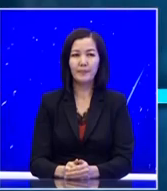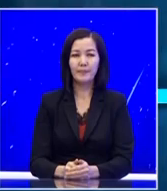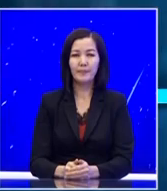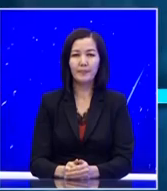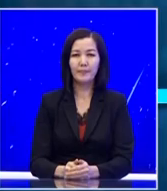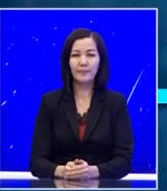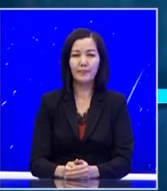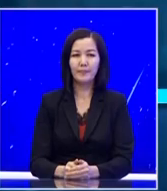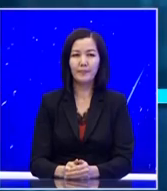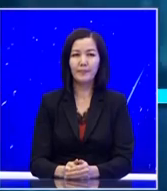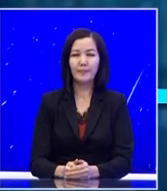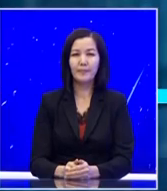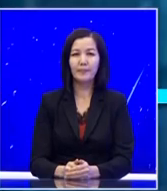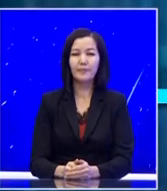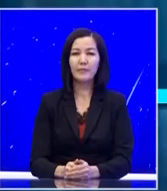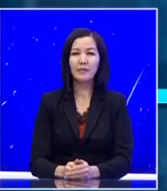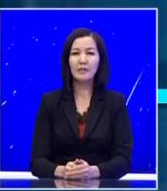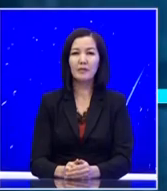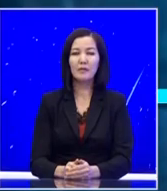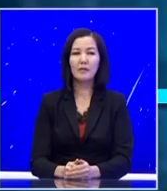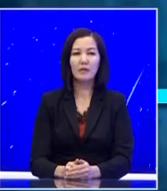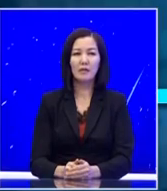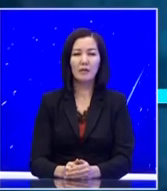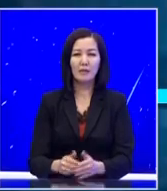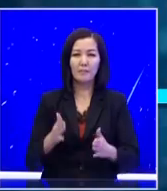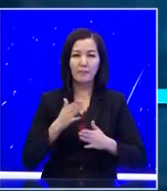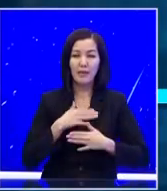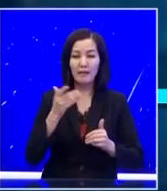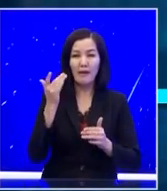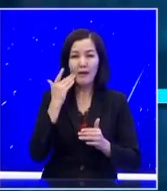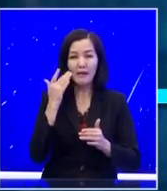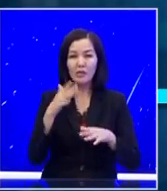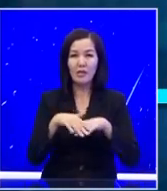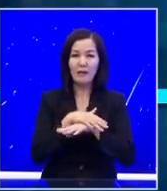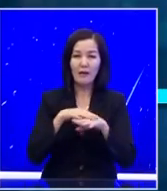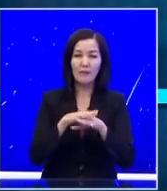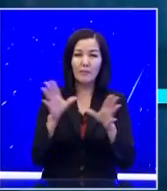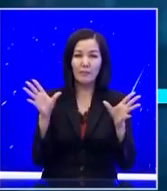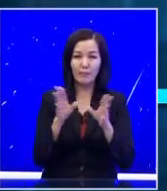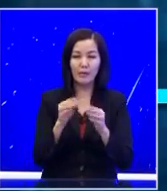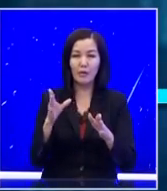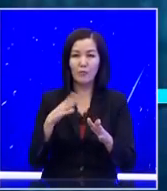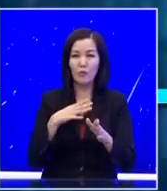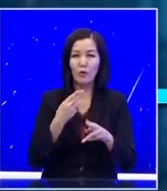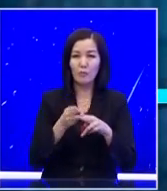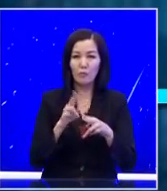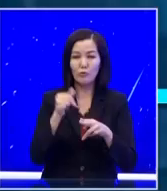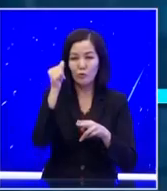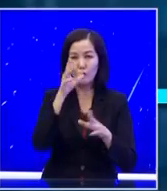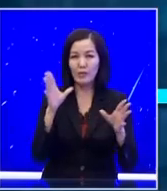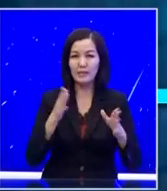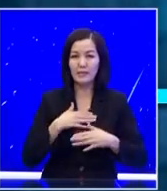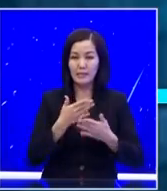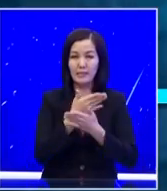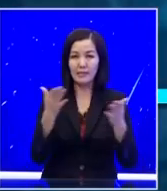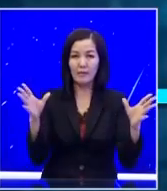Біз бір тұтас ел, бірлігі берік жұртпыз. Мен әрқашан халқыммен бірге болғанмын. Бұл жолы да сіздермен біргемін.